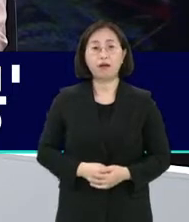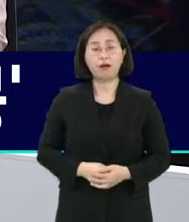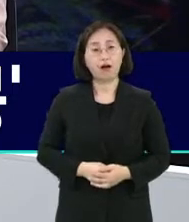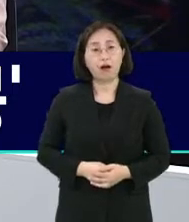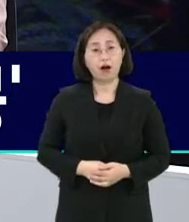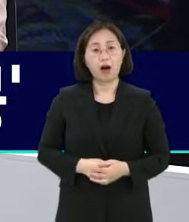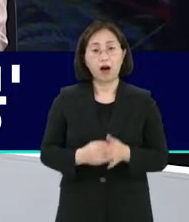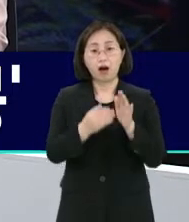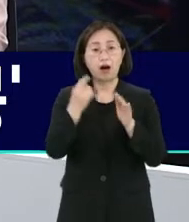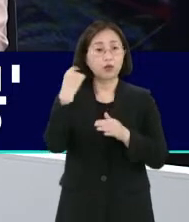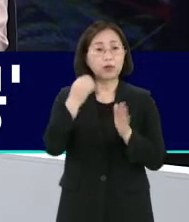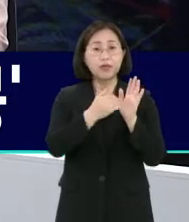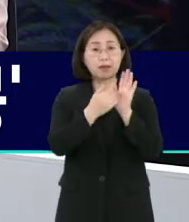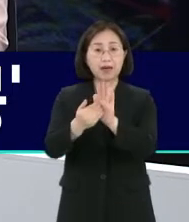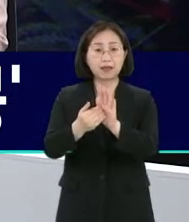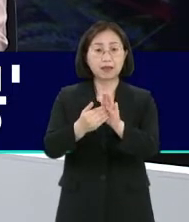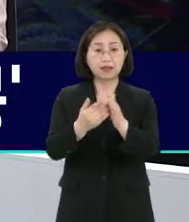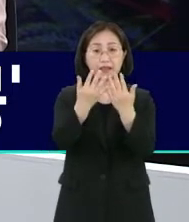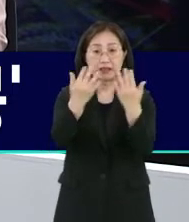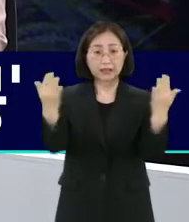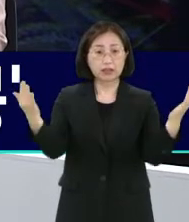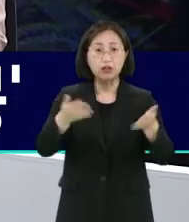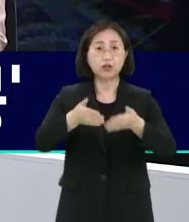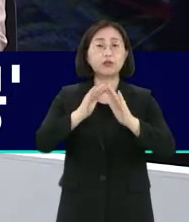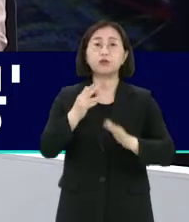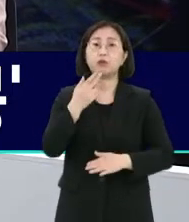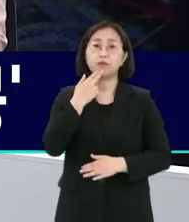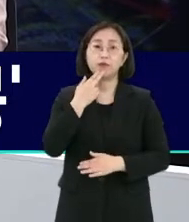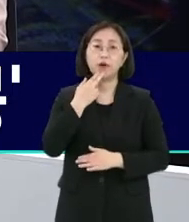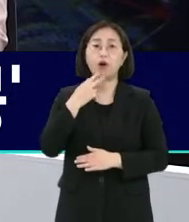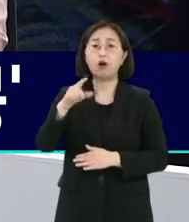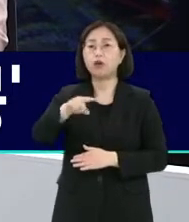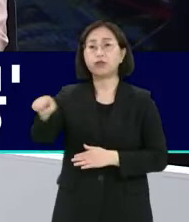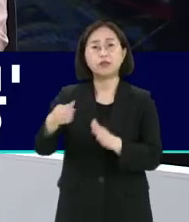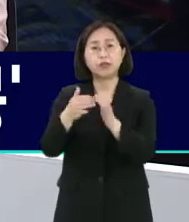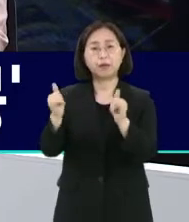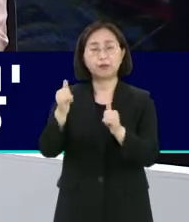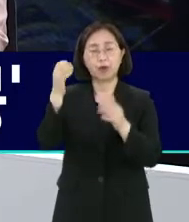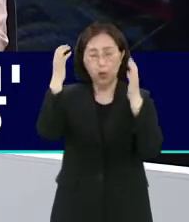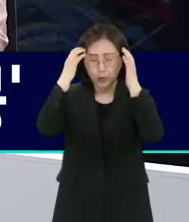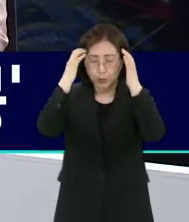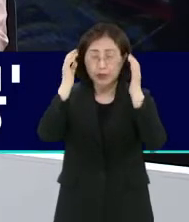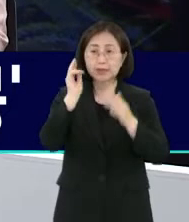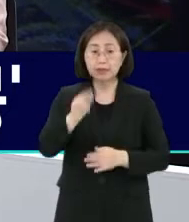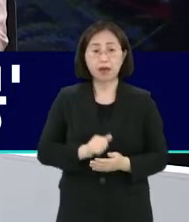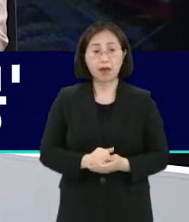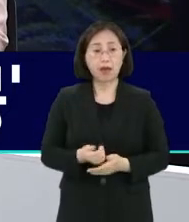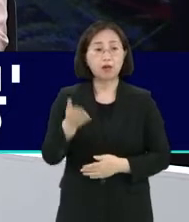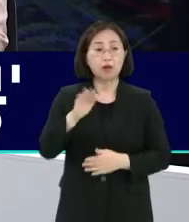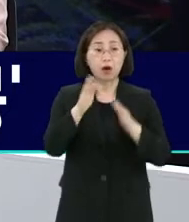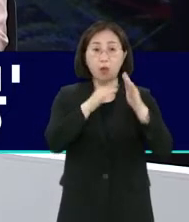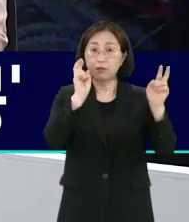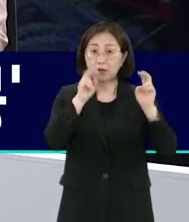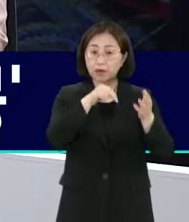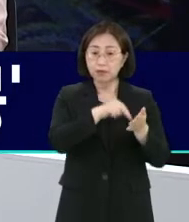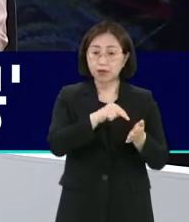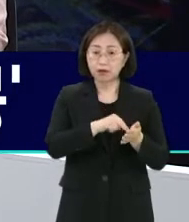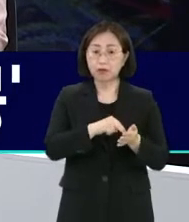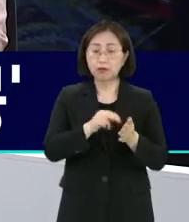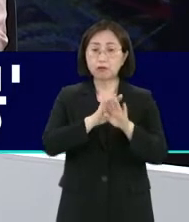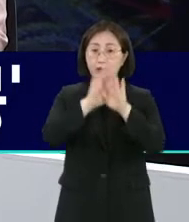제대로 된 방음 시설조차 없어 주민들의 고통이 이만저만이 아닙니다. 하지만 철도공단 측은 기차가 지나가는